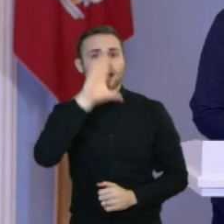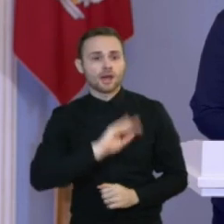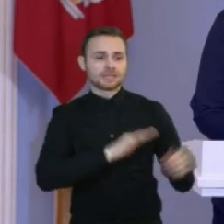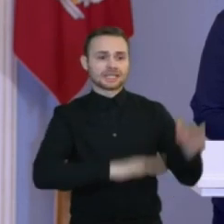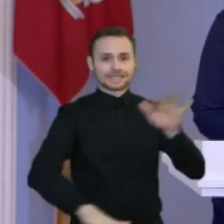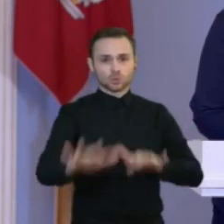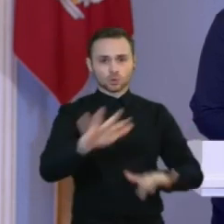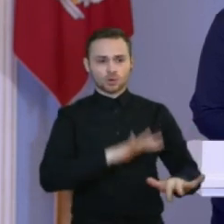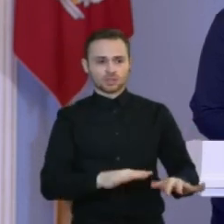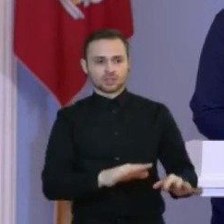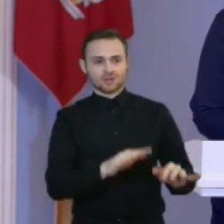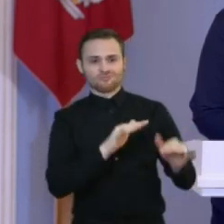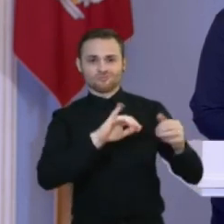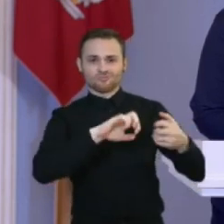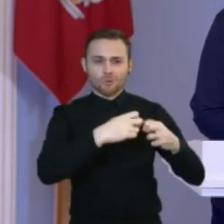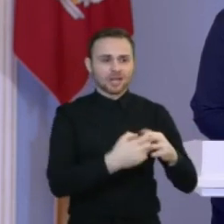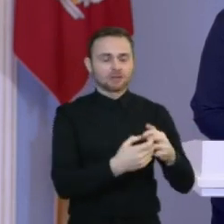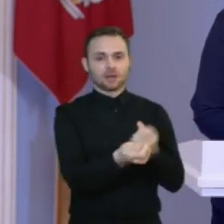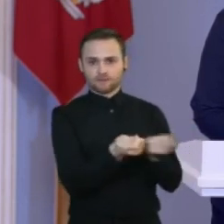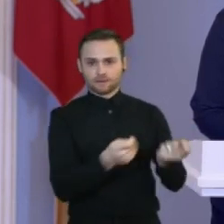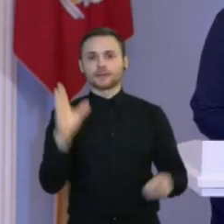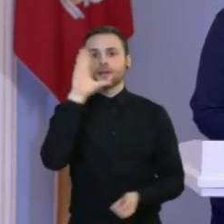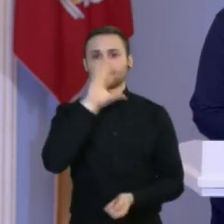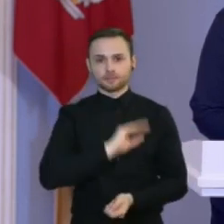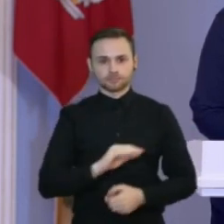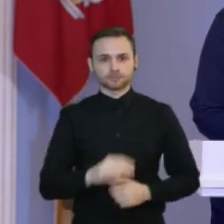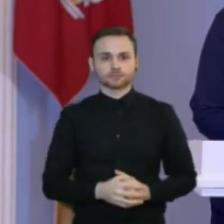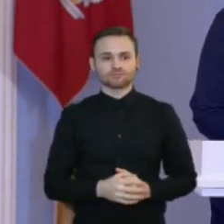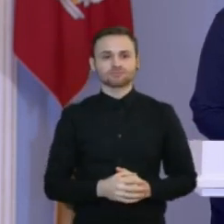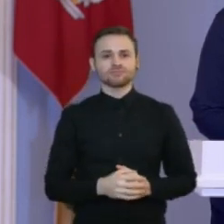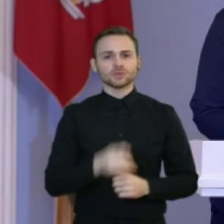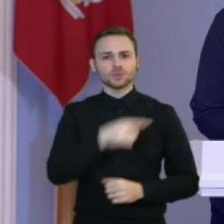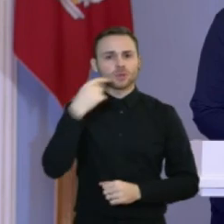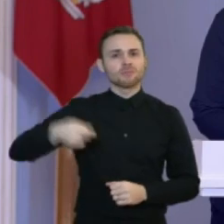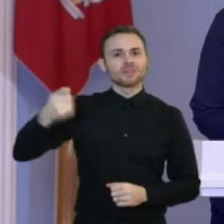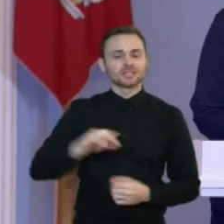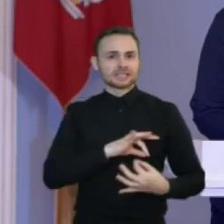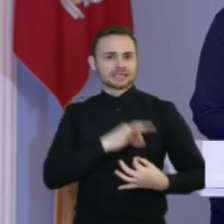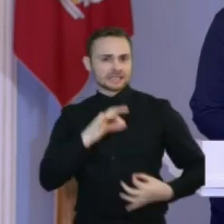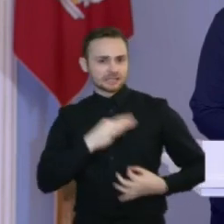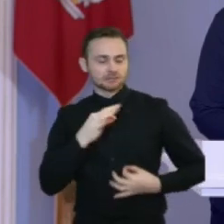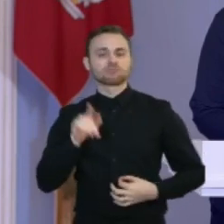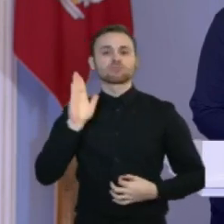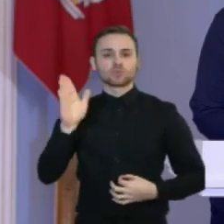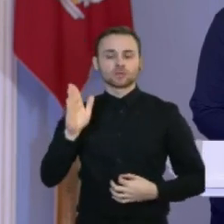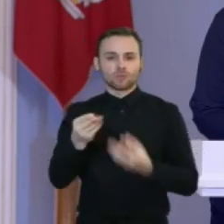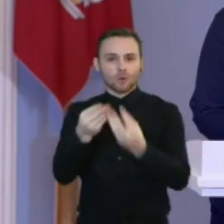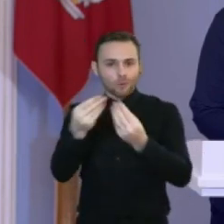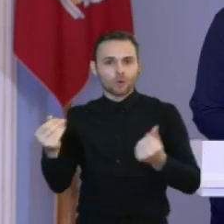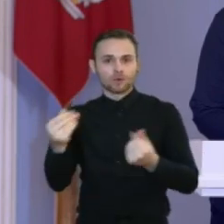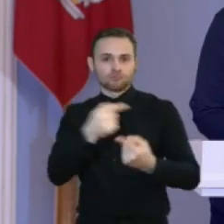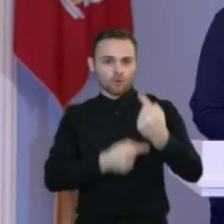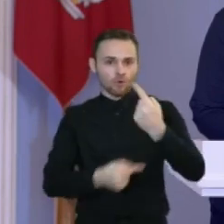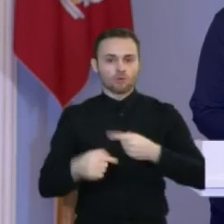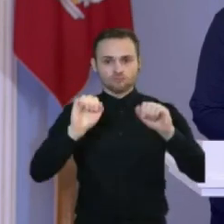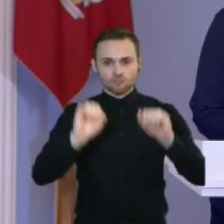šitą grasinimo virtinę ir grasinimai virs grįžimu prie normalaus derybų